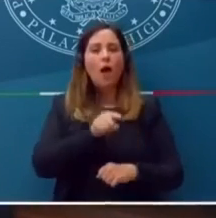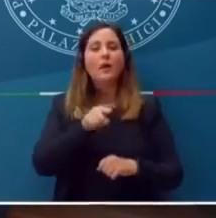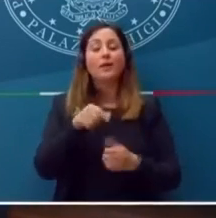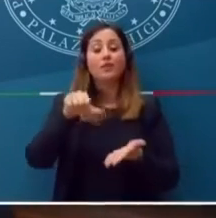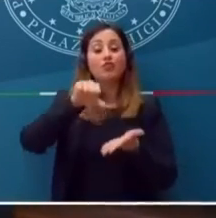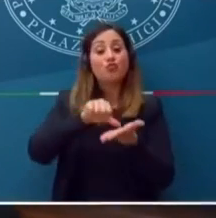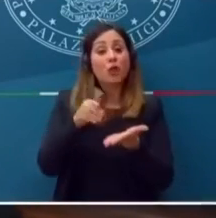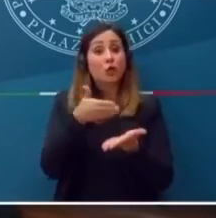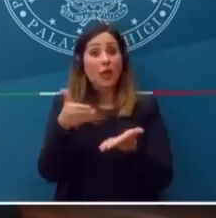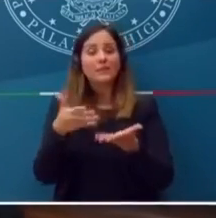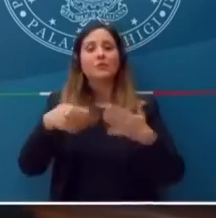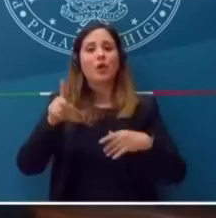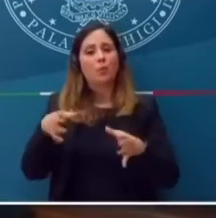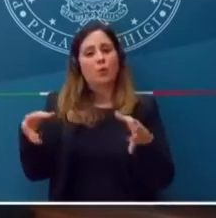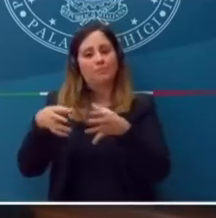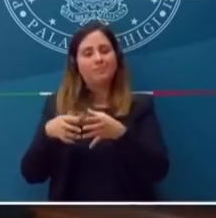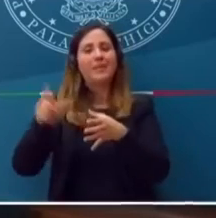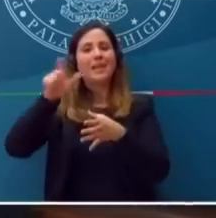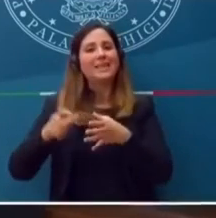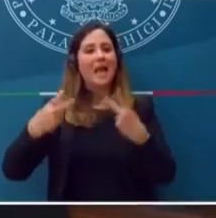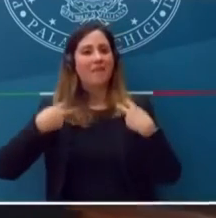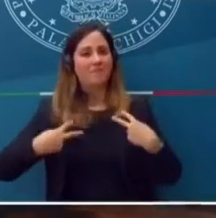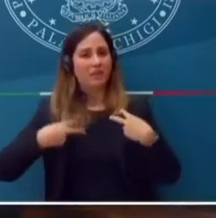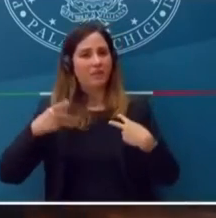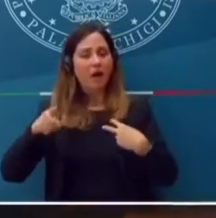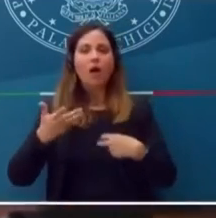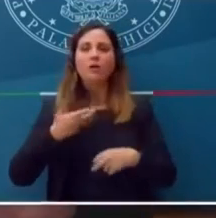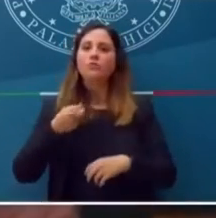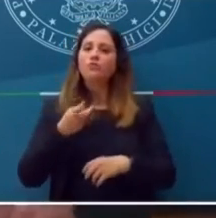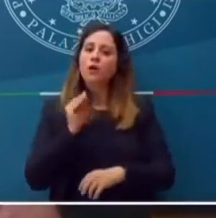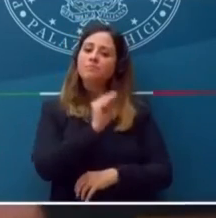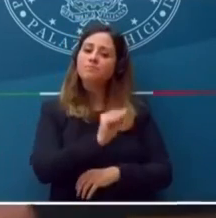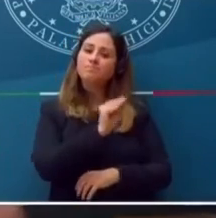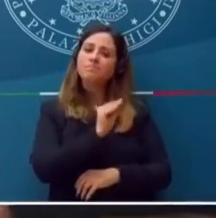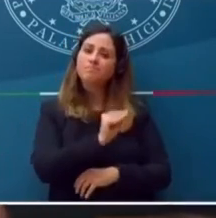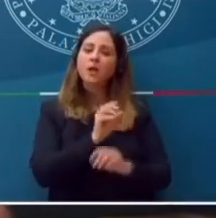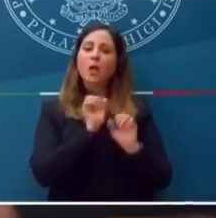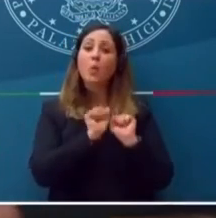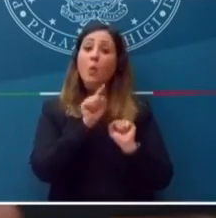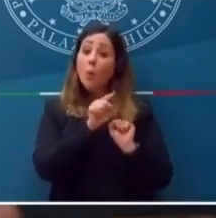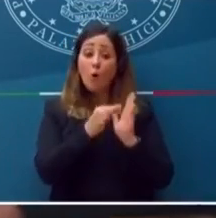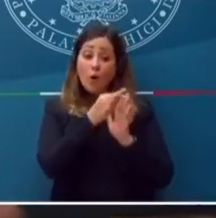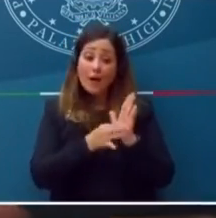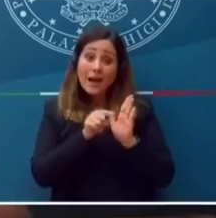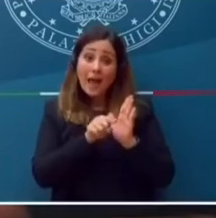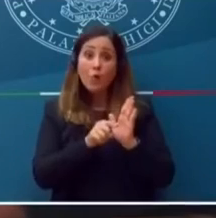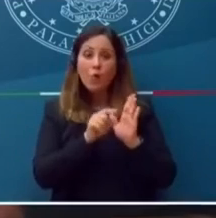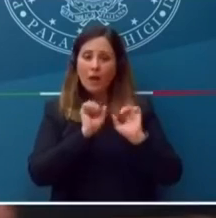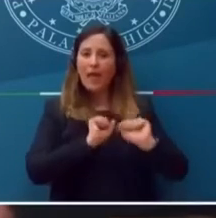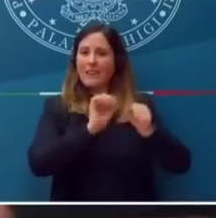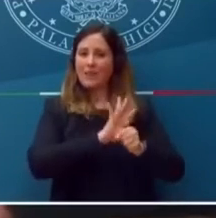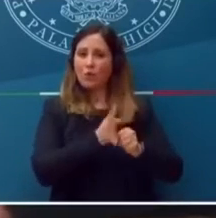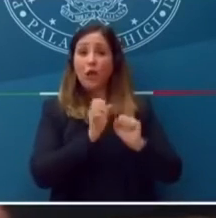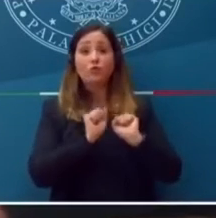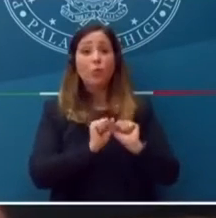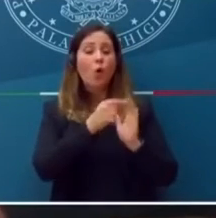da Italia Viva, da giorni le arriva la richiesta di aprire e allentare le regole anticontagio il prima possibile. Salvini dice